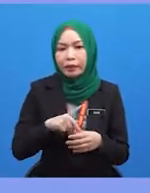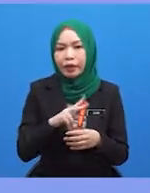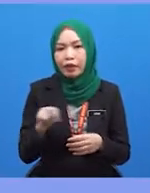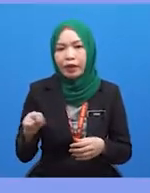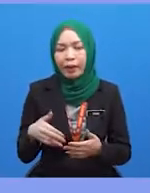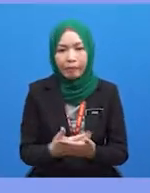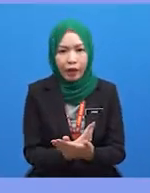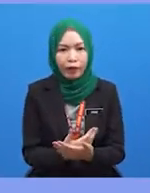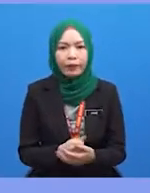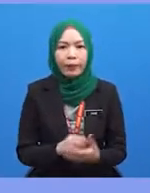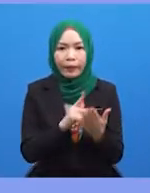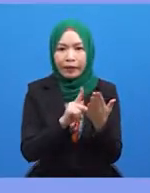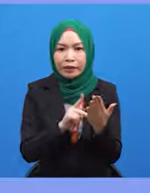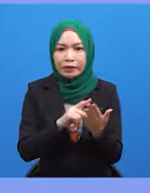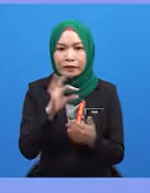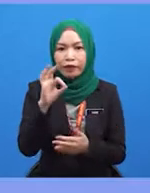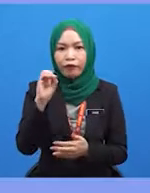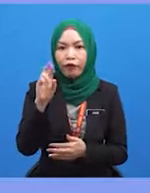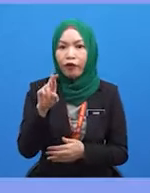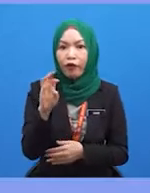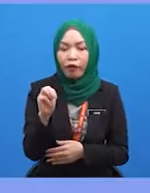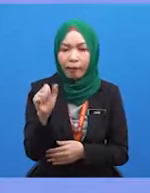Kajian formal bermaksud